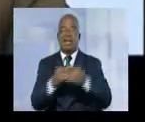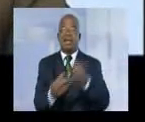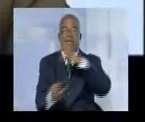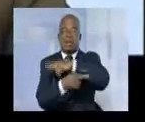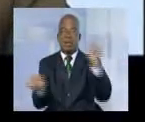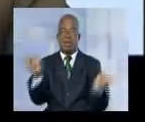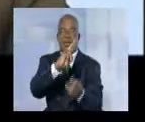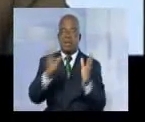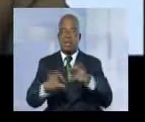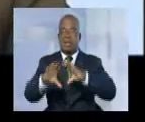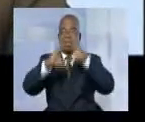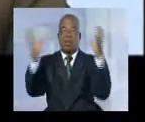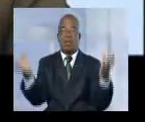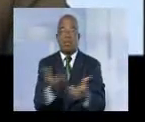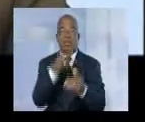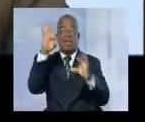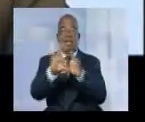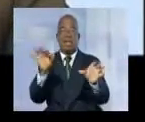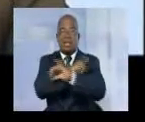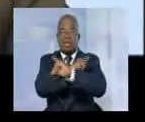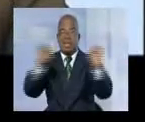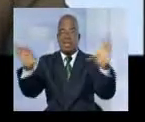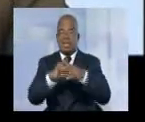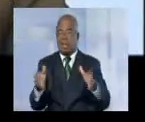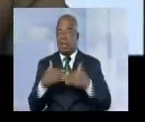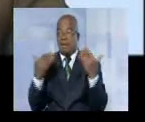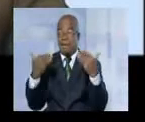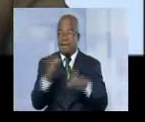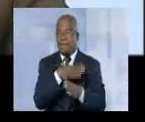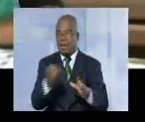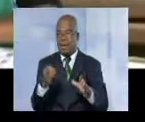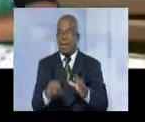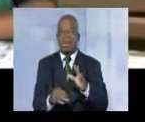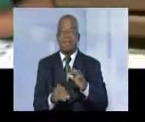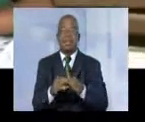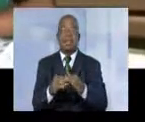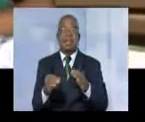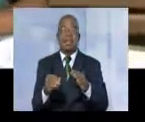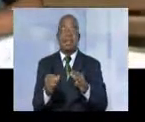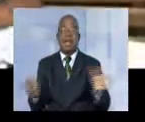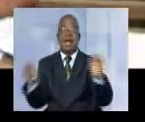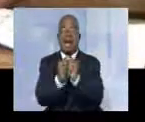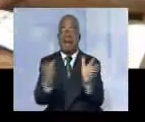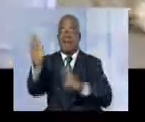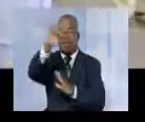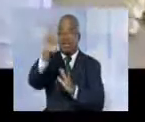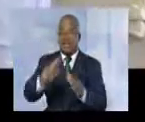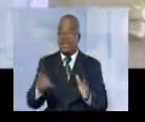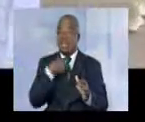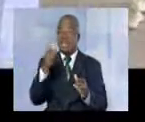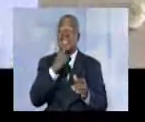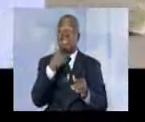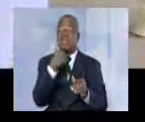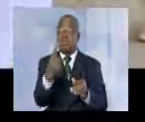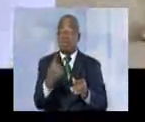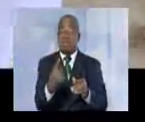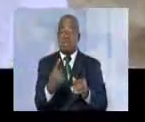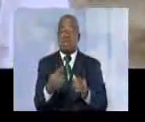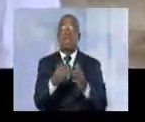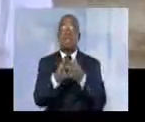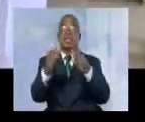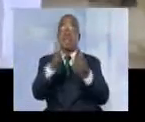souligne que la compilation des résultats au niveau des grandes circonscriptions prend du temps. Au regard des résultats publiés, selon le porte-parole de la